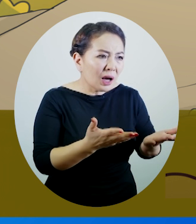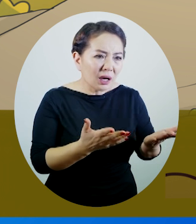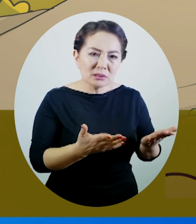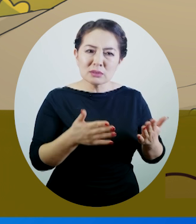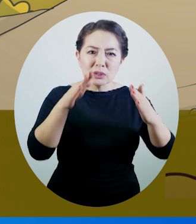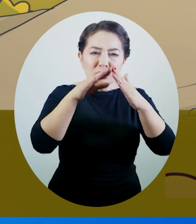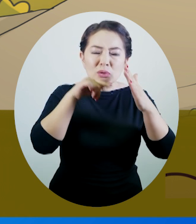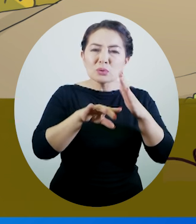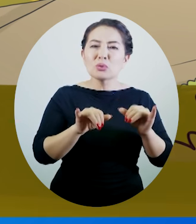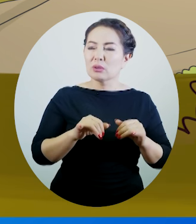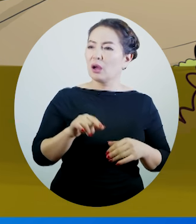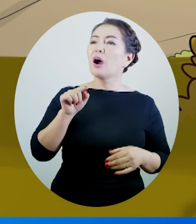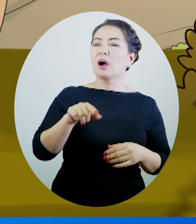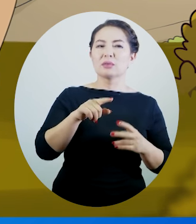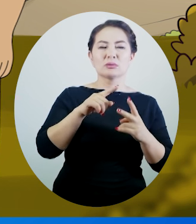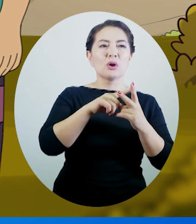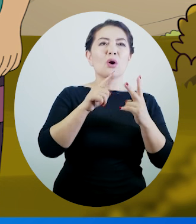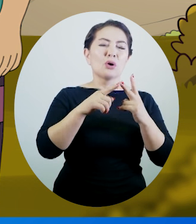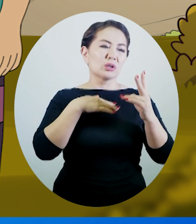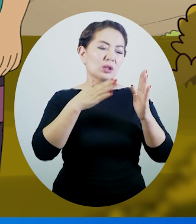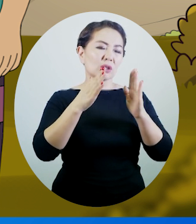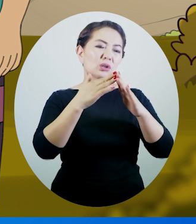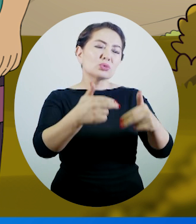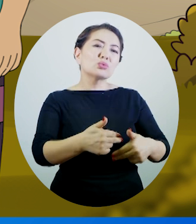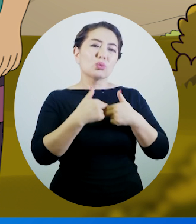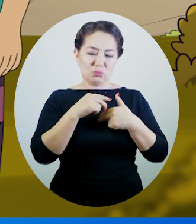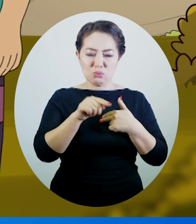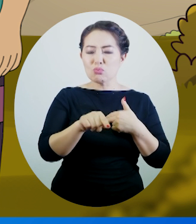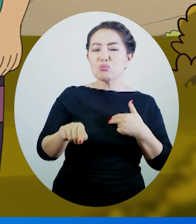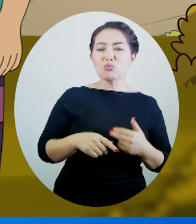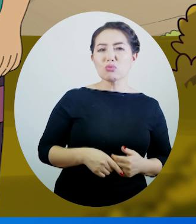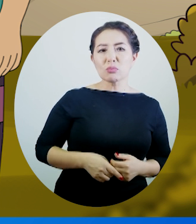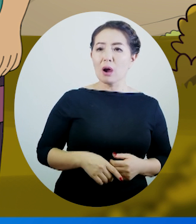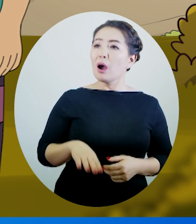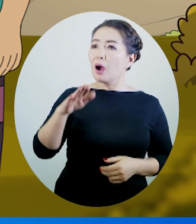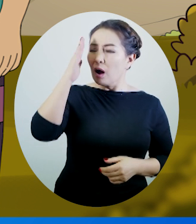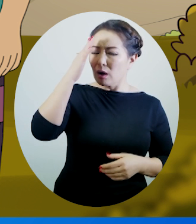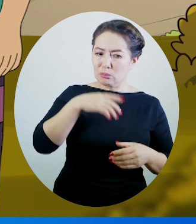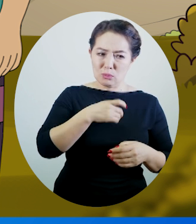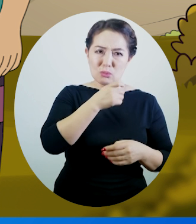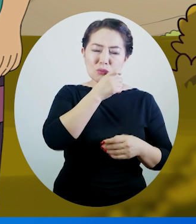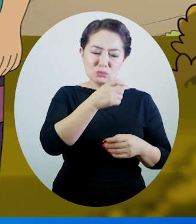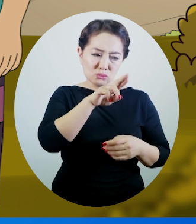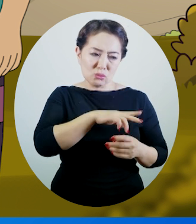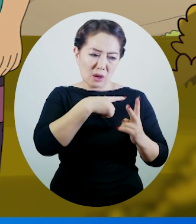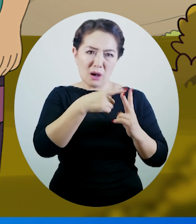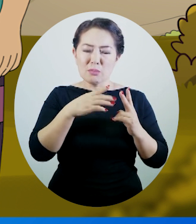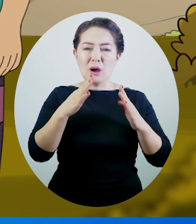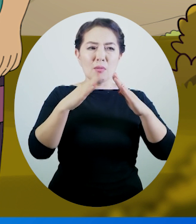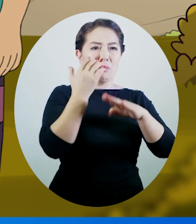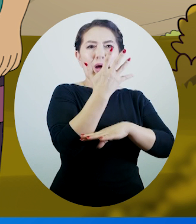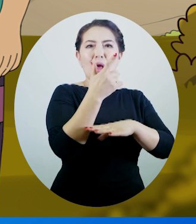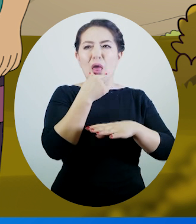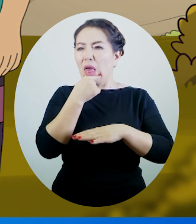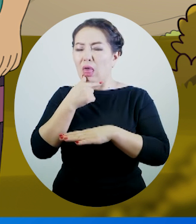Гретел хаана вэ? Та хэд хин бэ? Энэ хоёр надад гэрийг мань олоход тусалж ирсэн юм. Аваа. Гретел